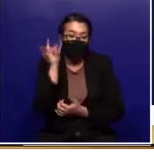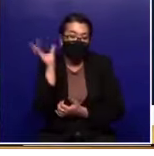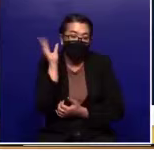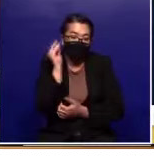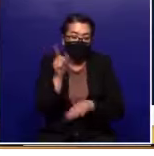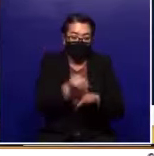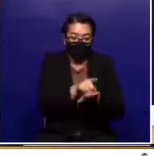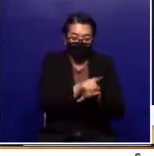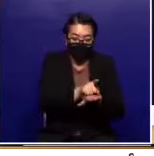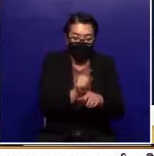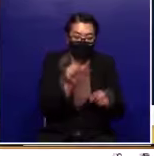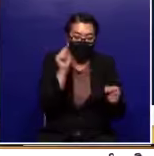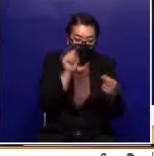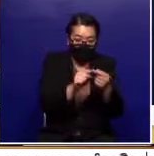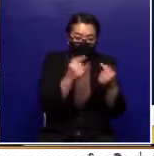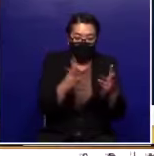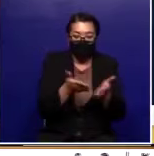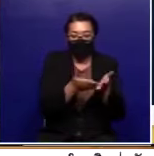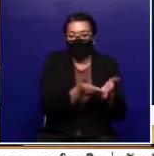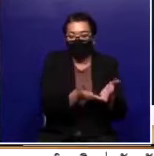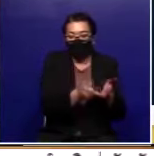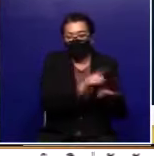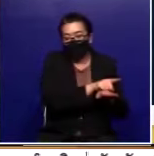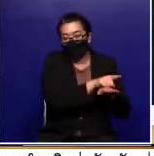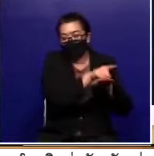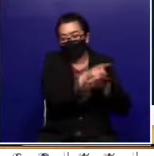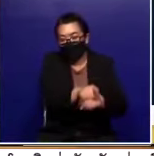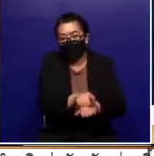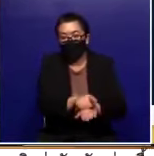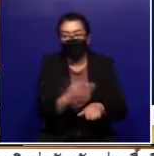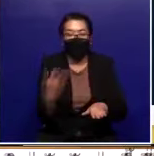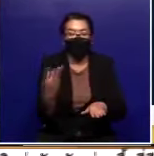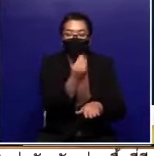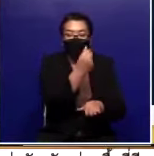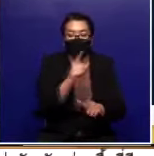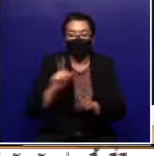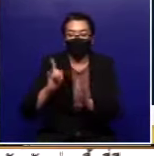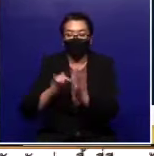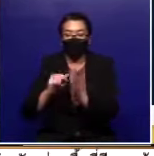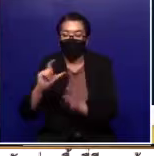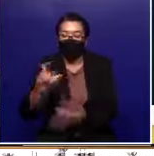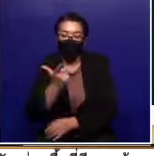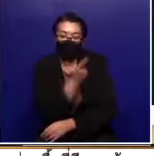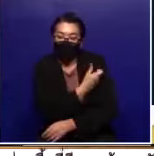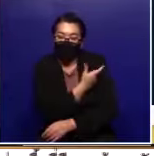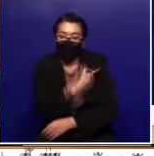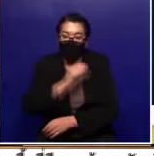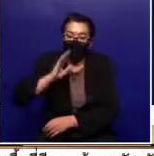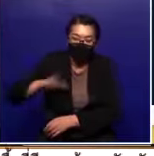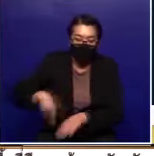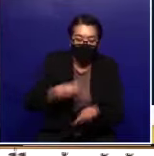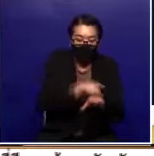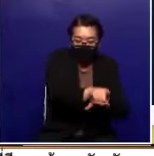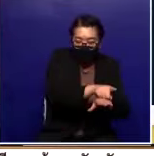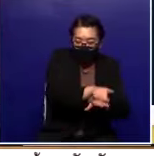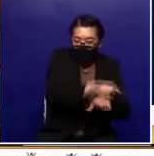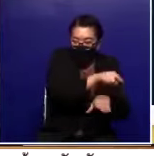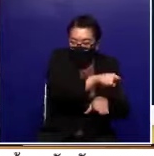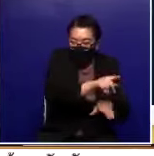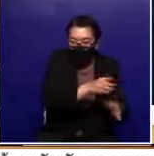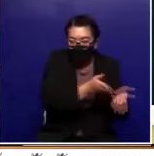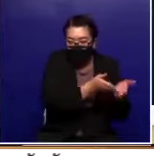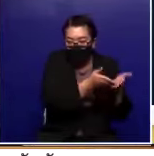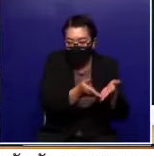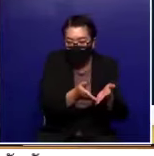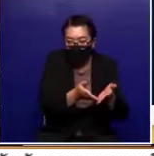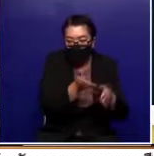งแล้วที่ท่าเรือมาเร็วกว่าวัคซีนโควิดก็จริงเปล่าไม่รู้นะครับแต่ว่าชาวบ้านเขาก็ลือกันตึมท่